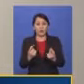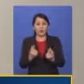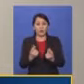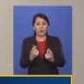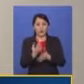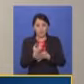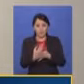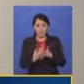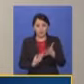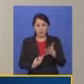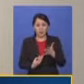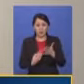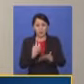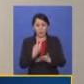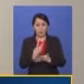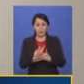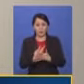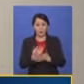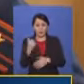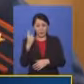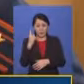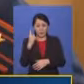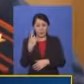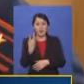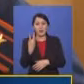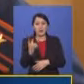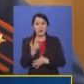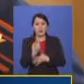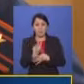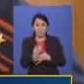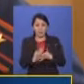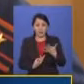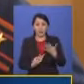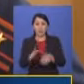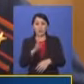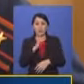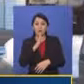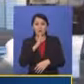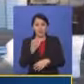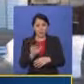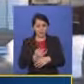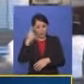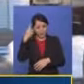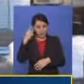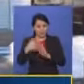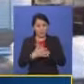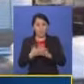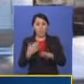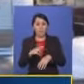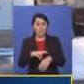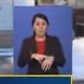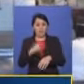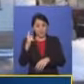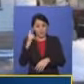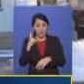кеткенін көретті, сол хабарлайды. Ақша жоғалғаннан кейін қыз алданғанын түсініп полицияға жүгінген. Қазіргі таңда